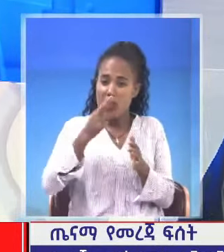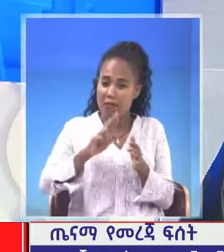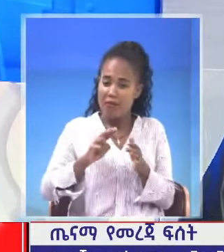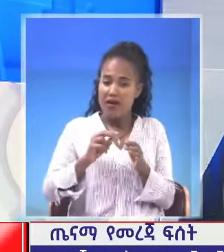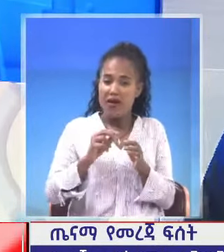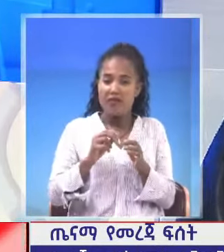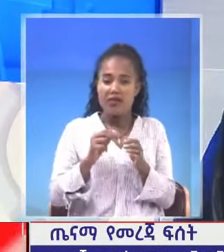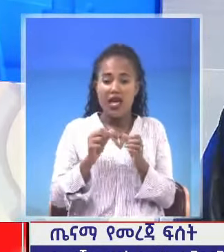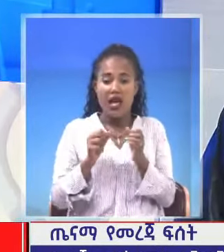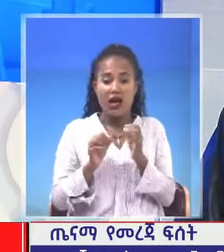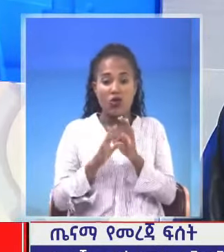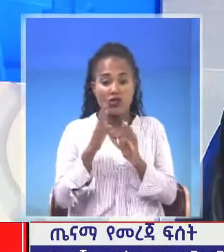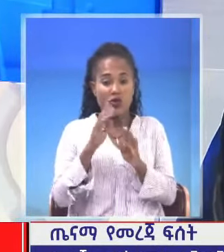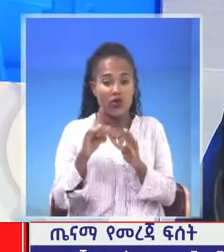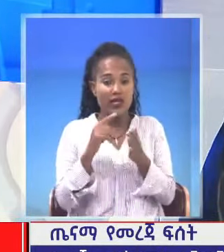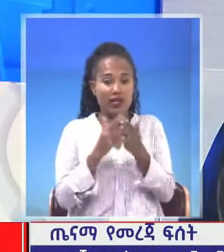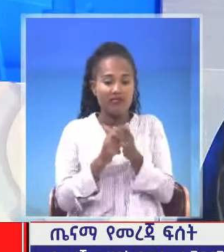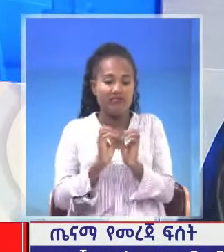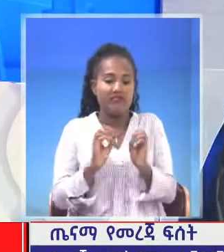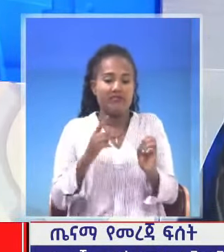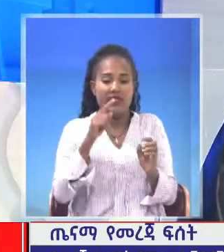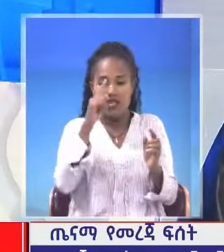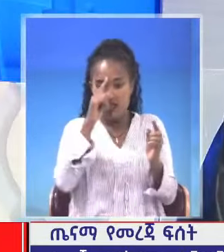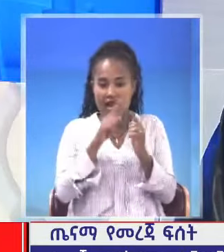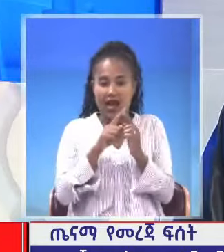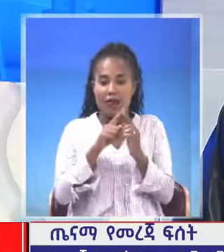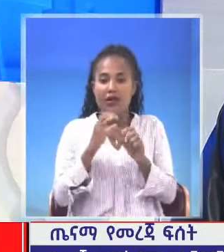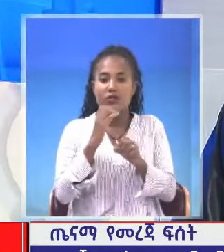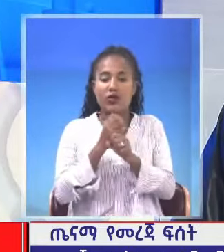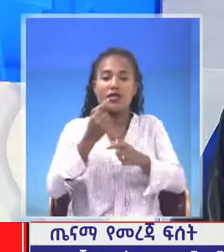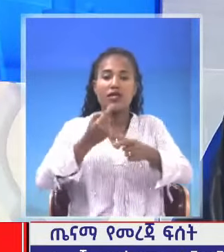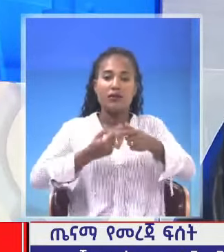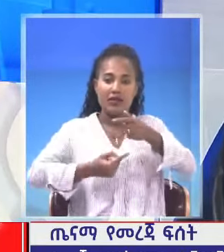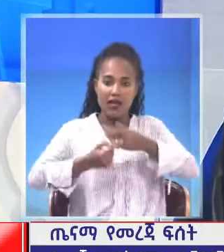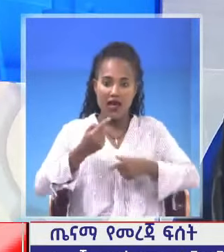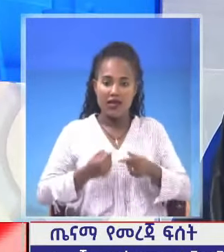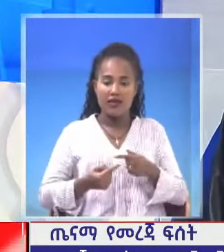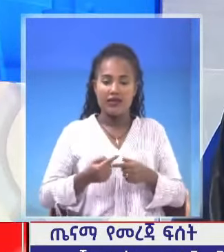ከሆነ ምንም ጥያቄ የለውም። ይሄ አላማ ይዞ የመጣ